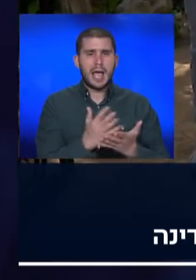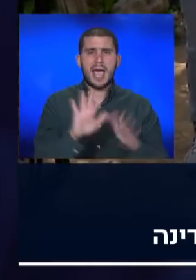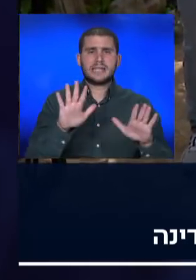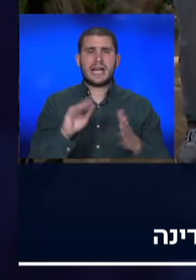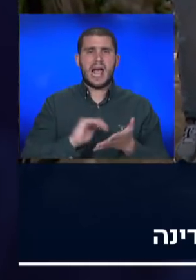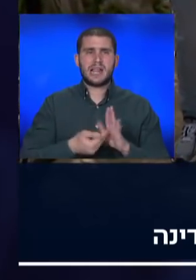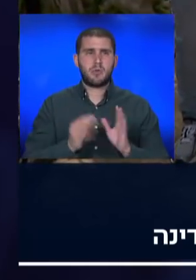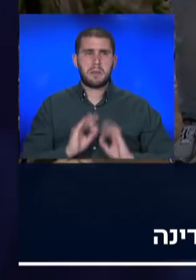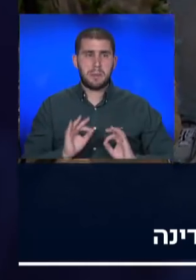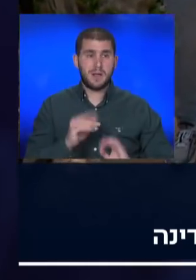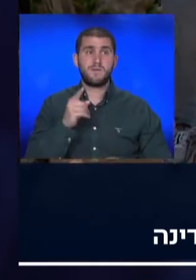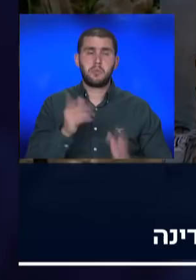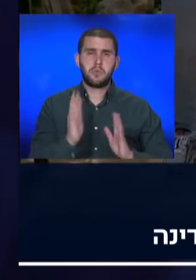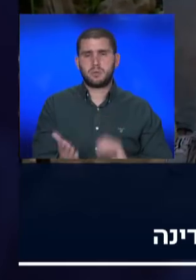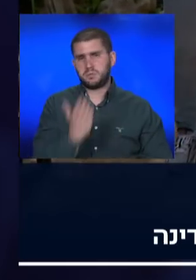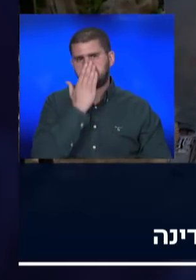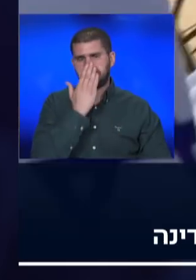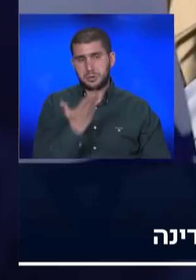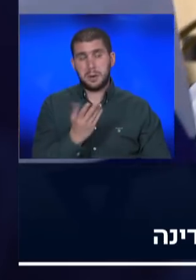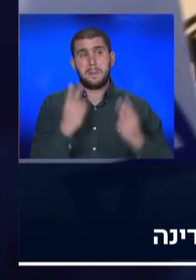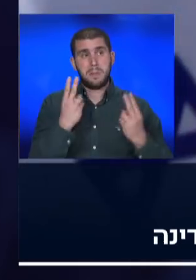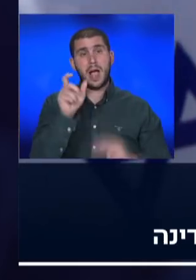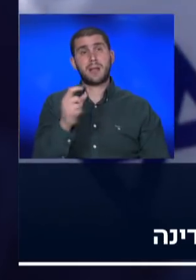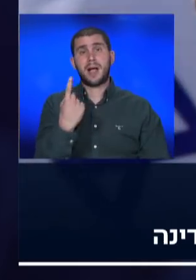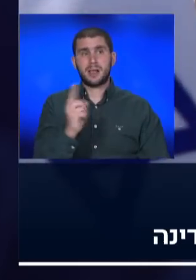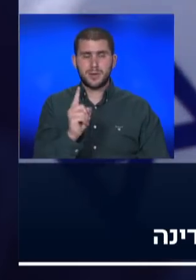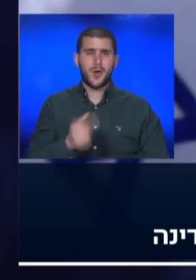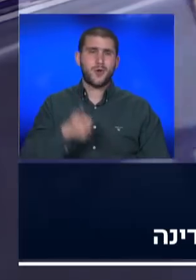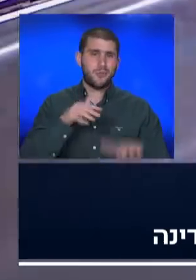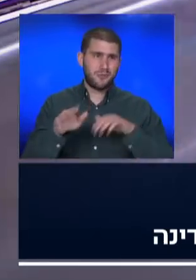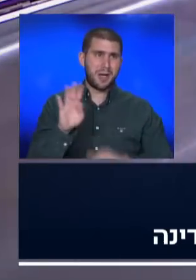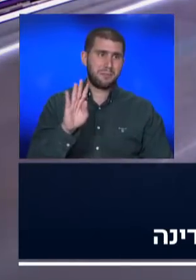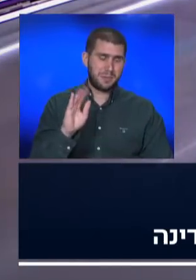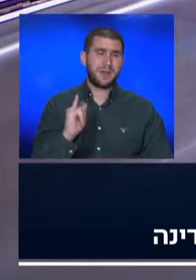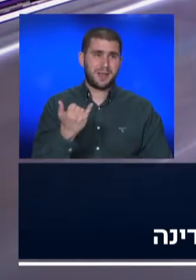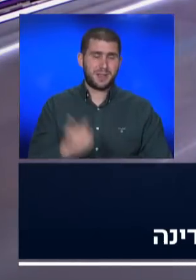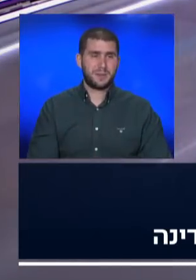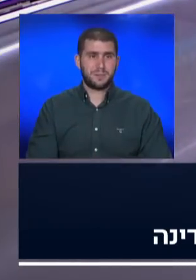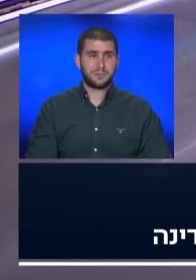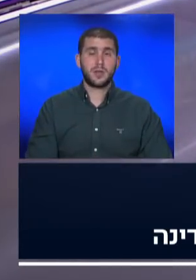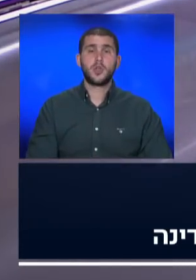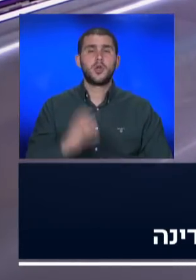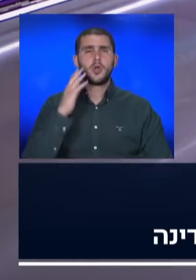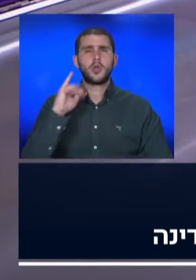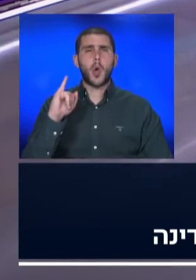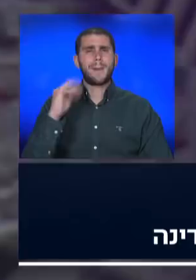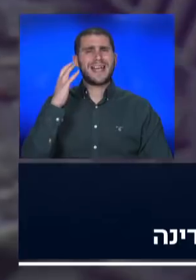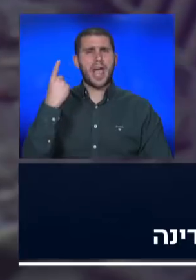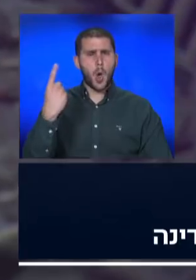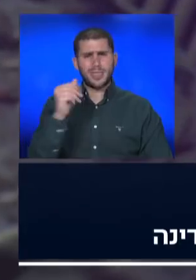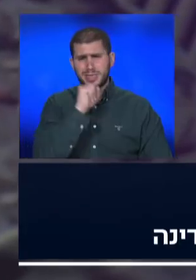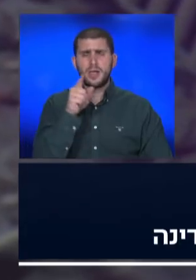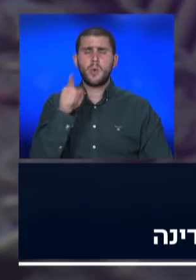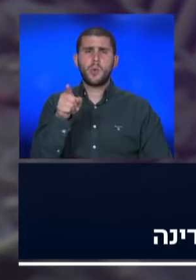מאוד מאוד מאוכזב, בעיקר מבן אדם אחד. ראש הממשלה. זה ראש הממשלה בנימין נתניהו. יורם גאון פשוט נשכב על הגדר